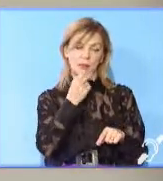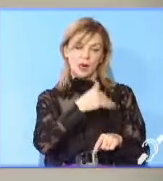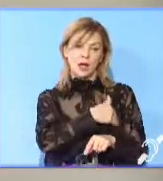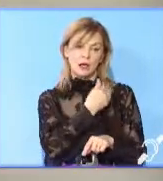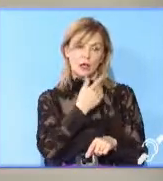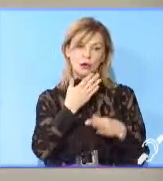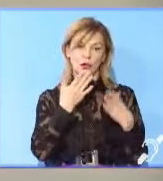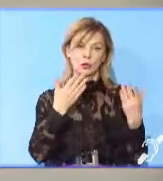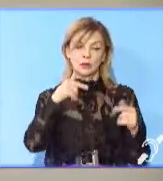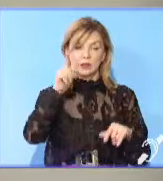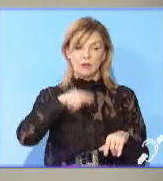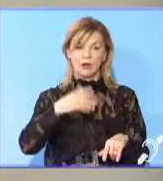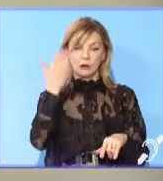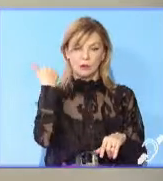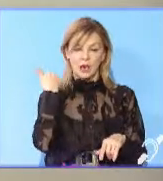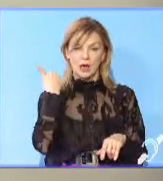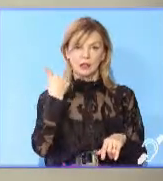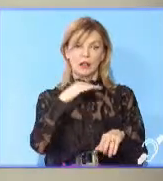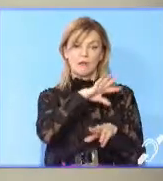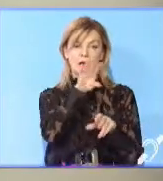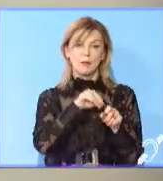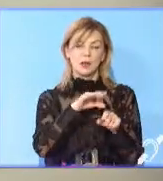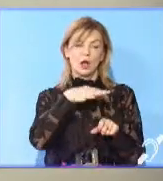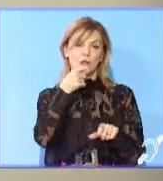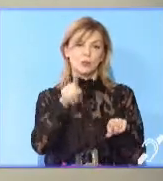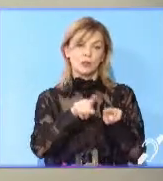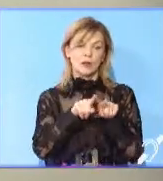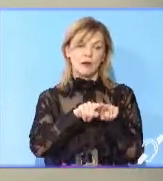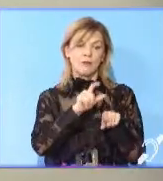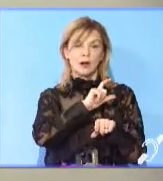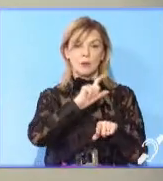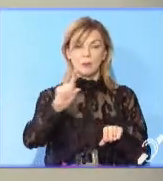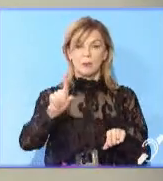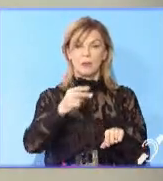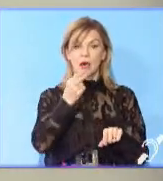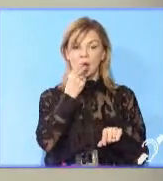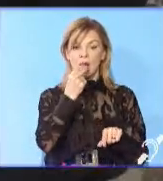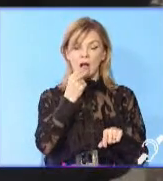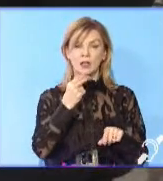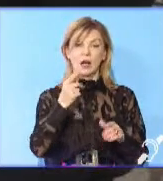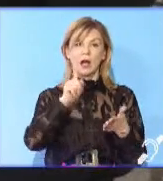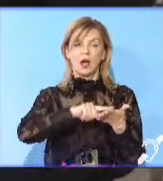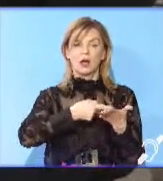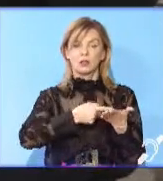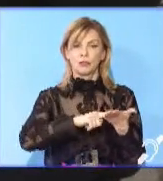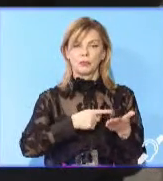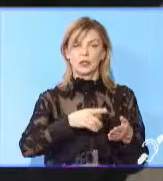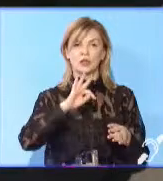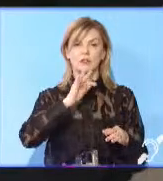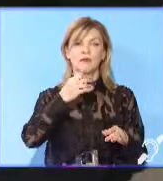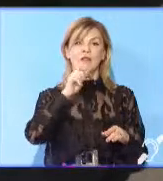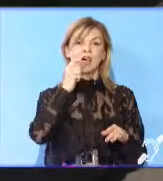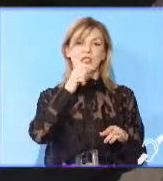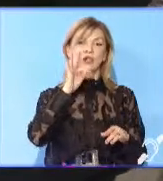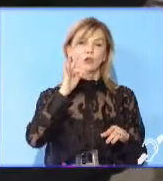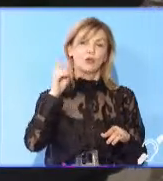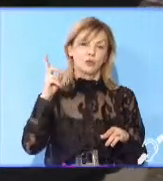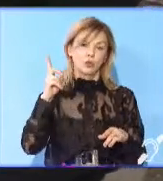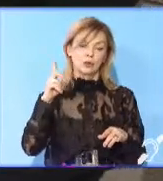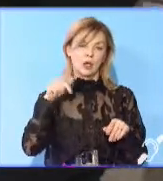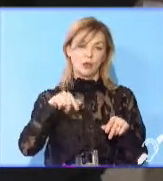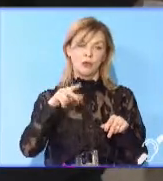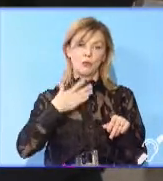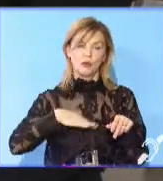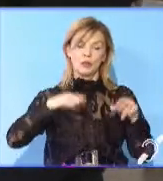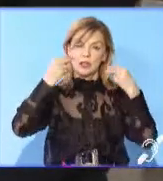cu câteva luni, părinții au reclamat că la școală a fost adusă mâncare de tip fast food, cartofi prăjiți și ketchup. Părinții sunt acum hotărâți să sesizeze și